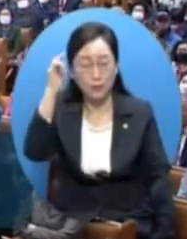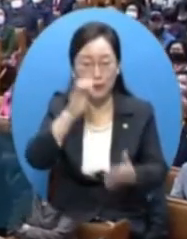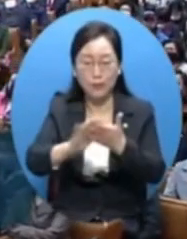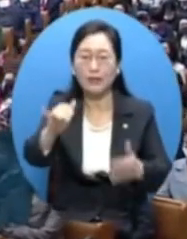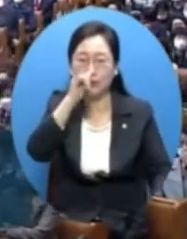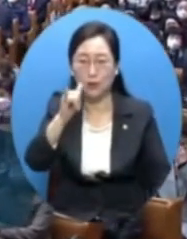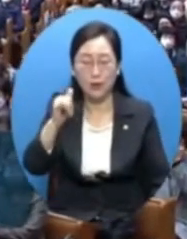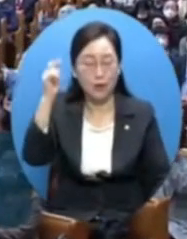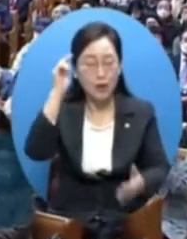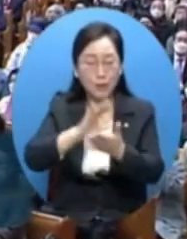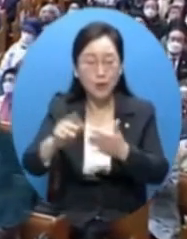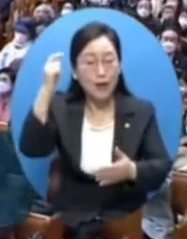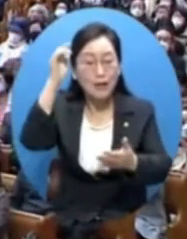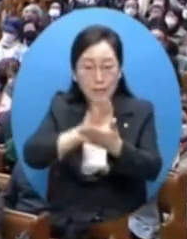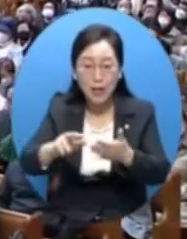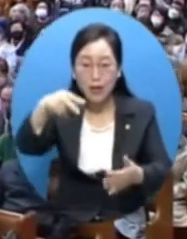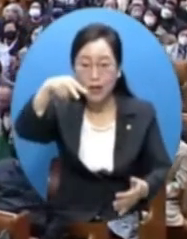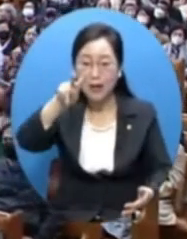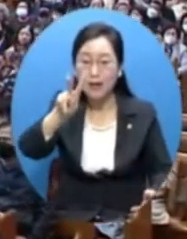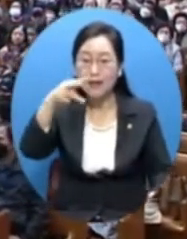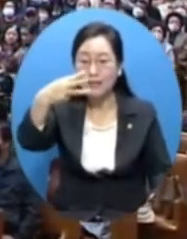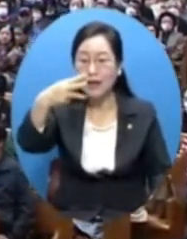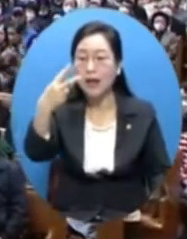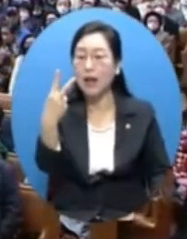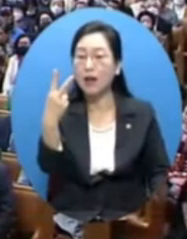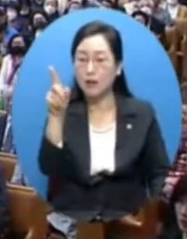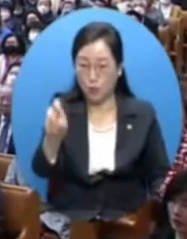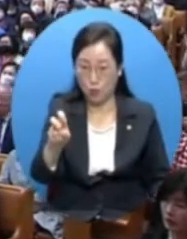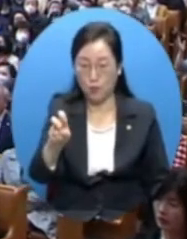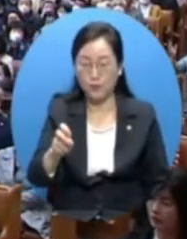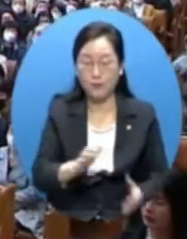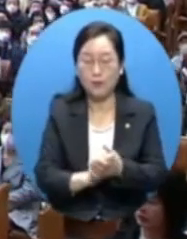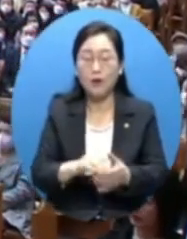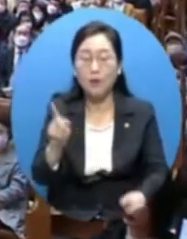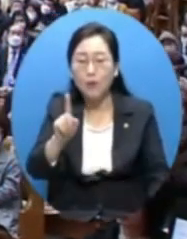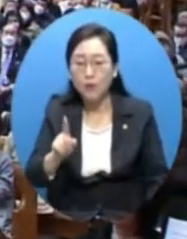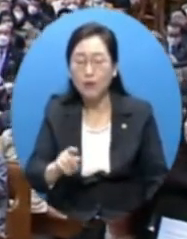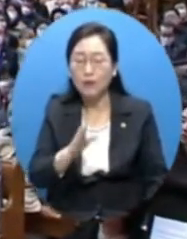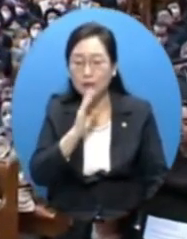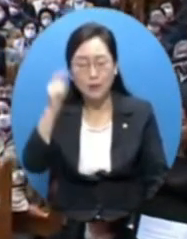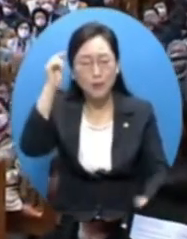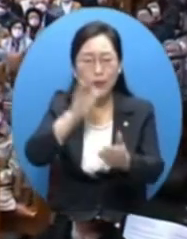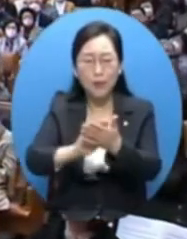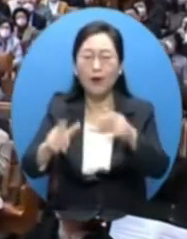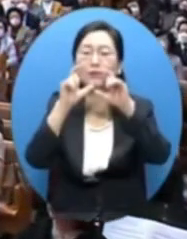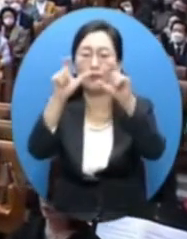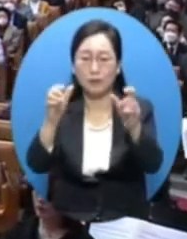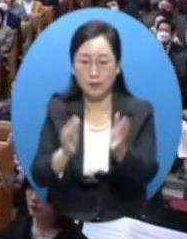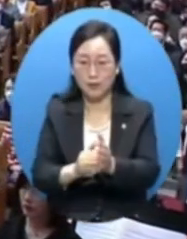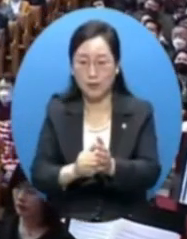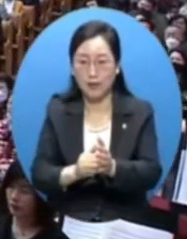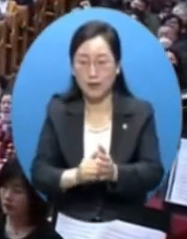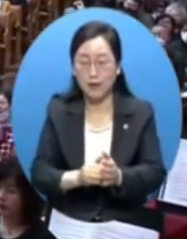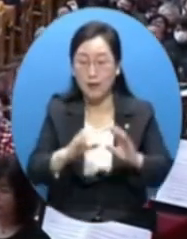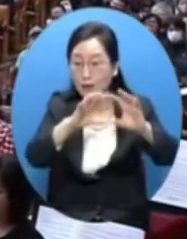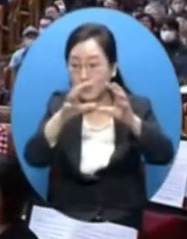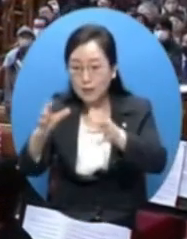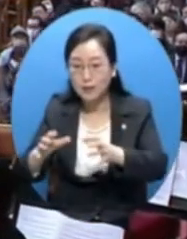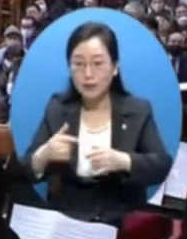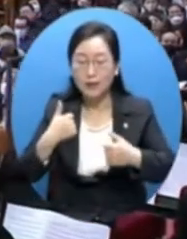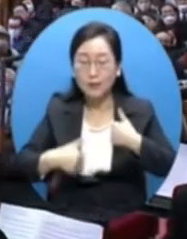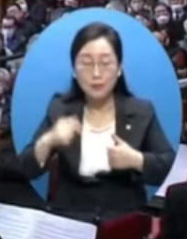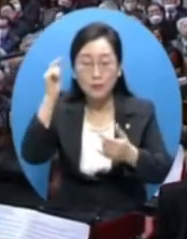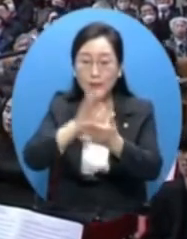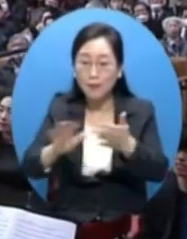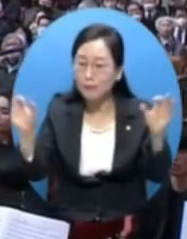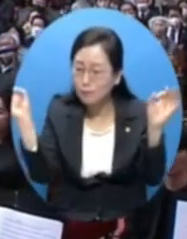with you. 샬롬, 샬롬, 샬롬을 외친 것입니다. 참된 평화를 선언하신 것입니다. 이 땅에서 주는 기쁨과 평안함은 잠시